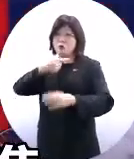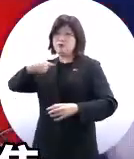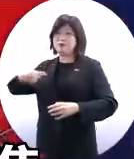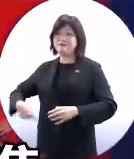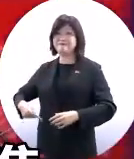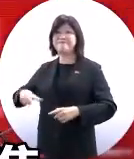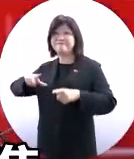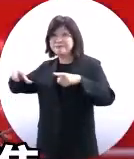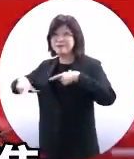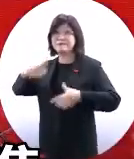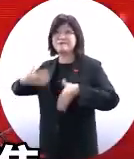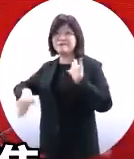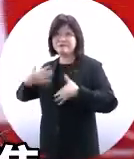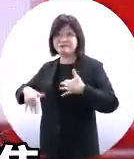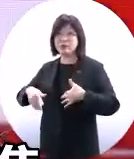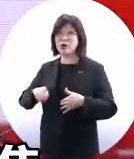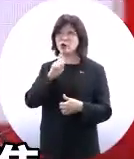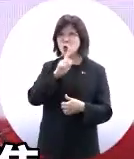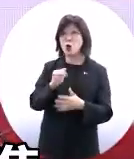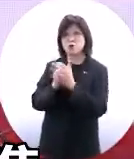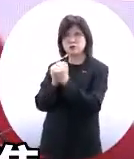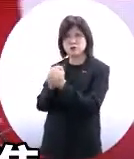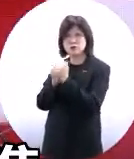别祝贺词要精准，